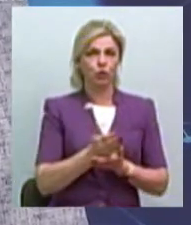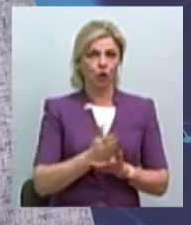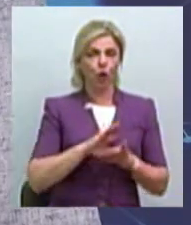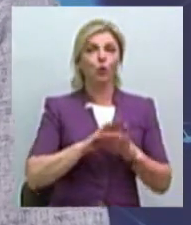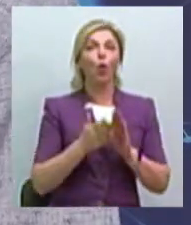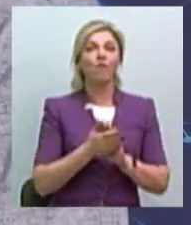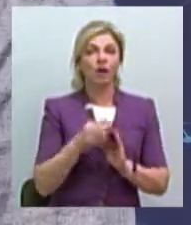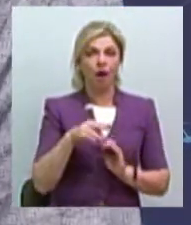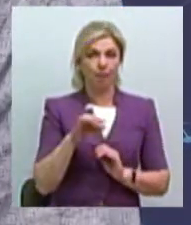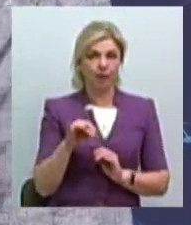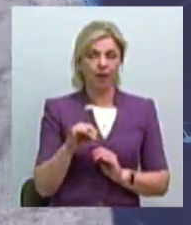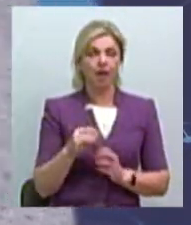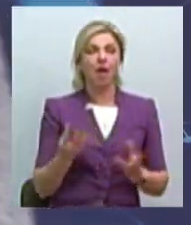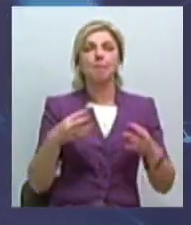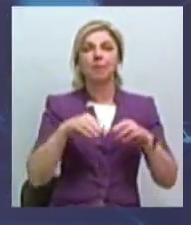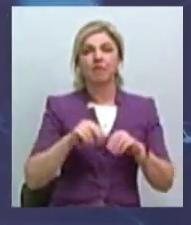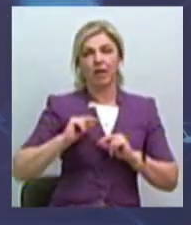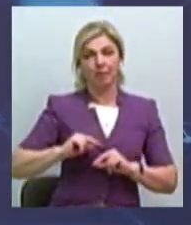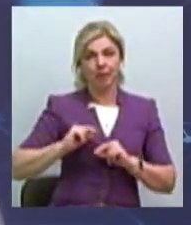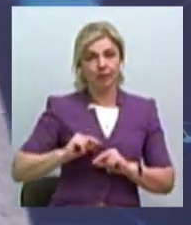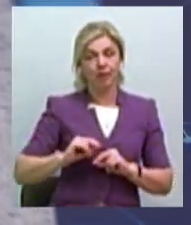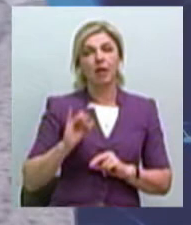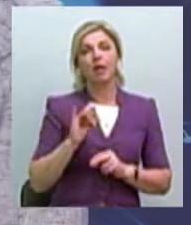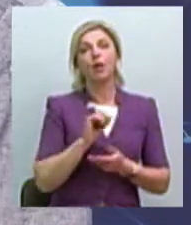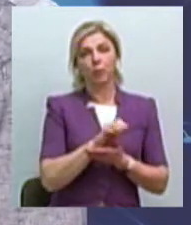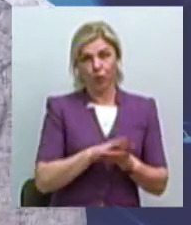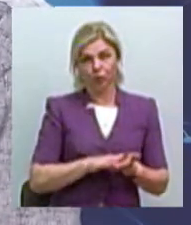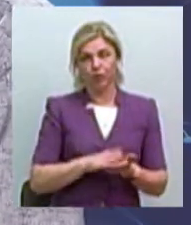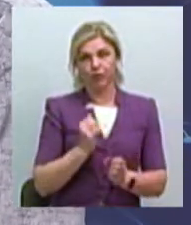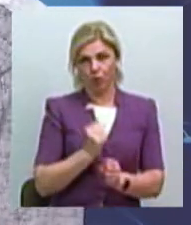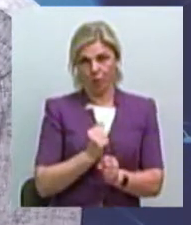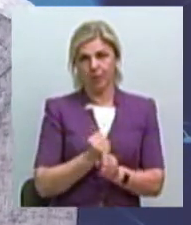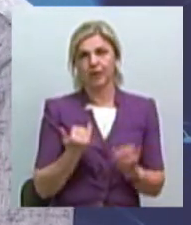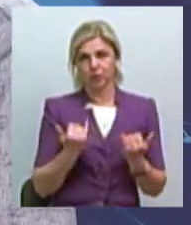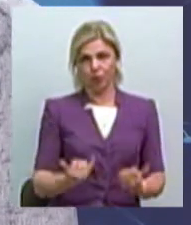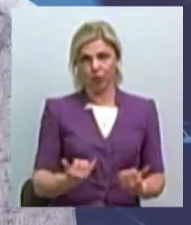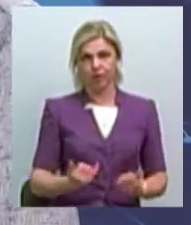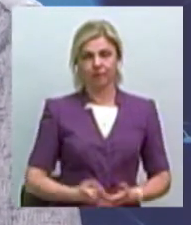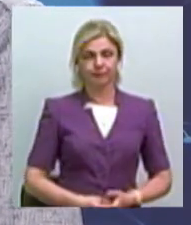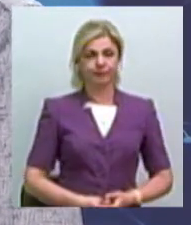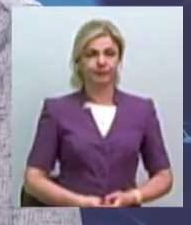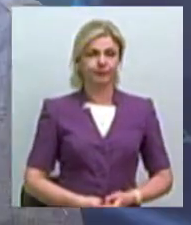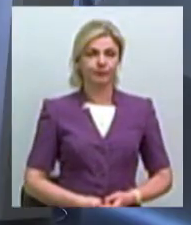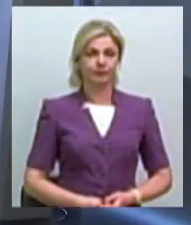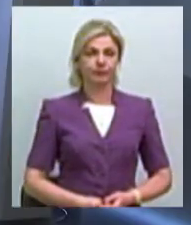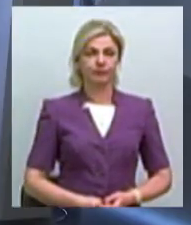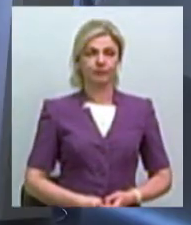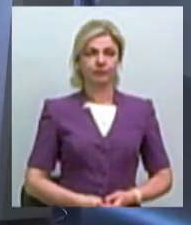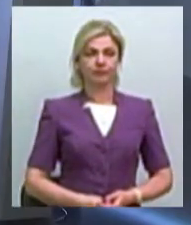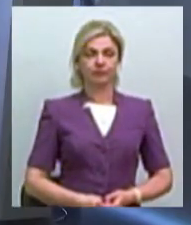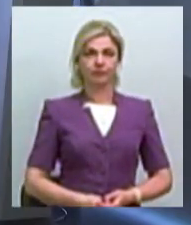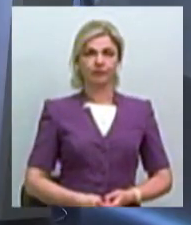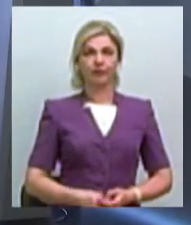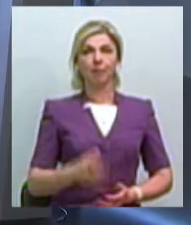по міжмуніципальному співробітництву і продовжують це робити і сьогодні. Ми, до речі,